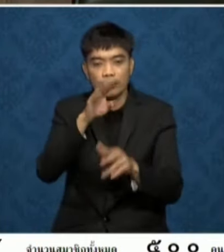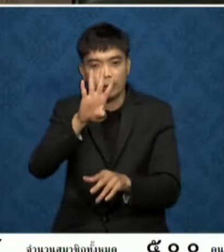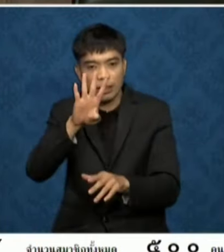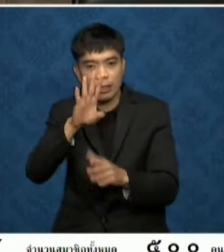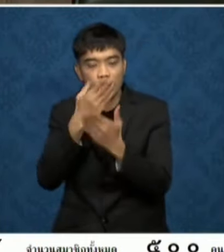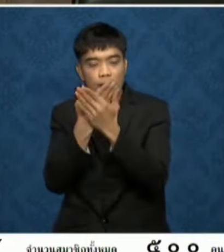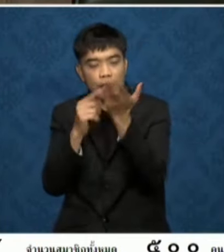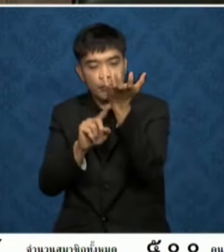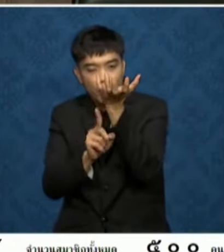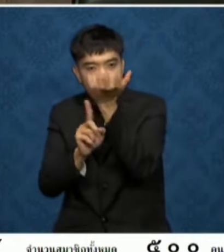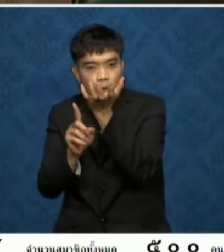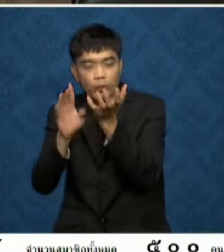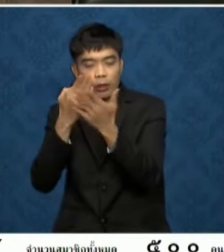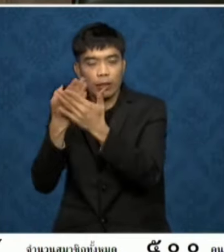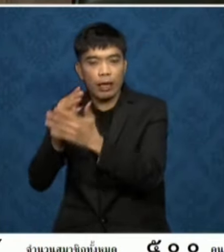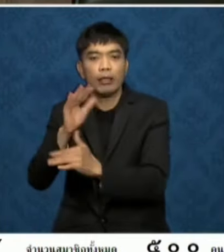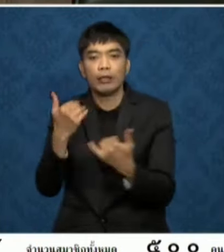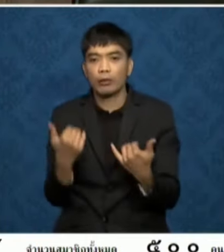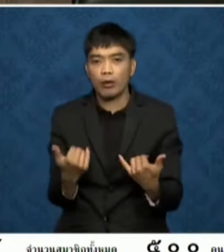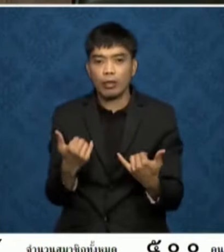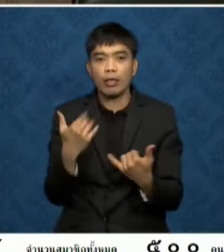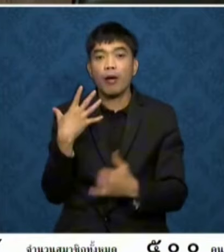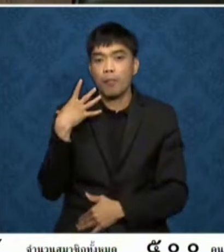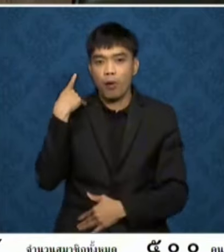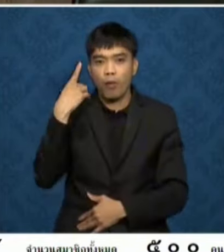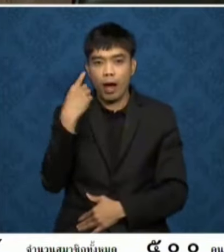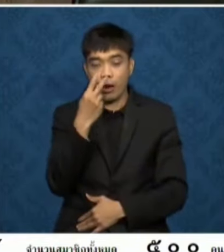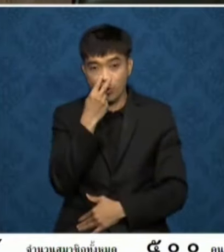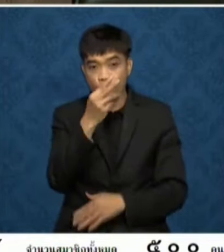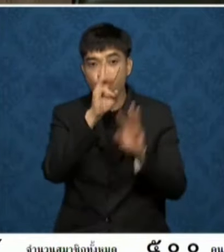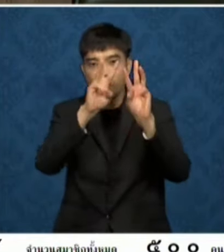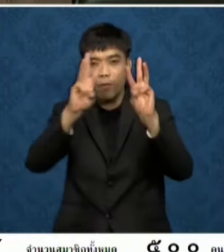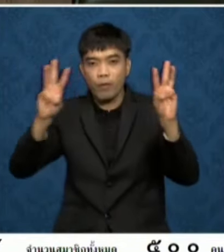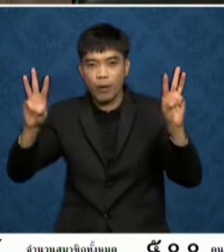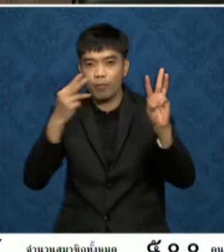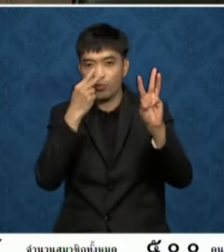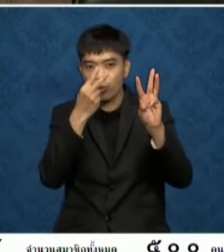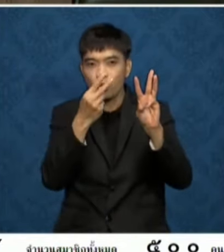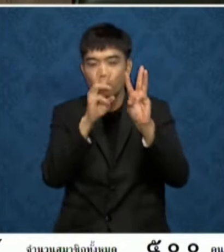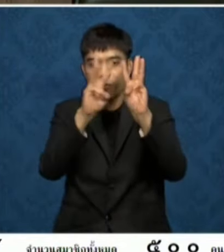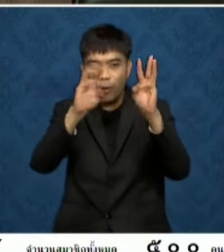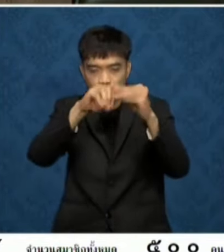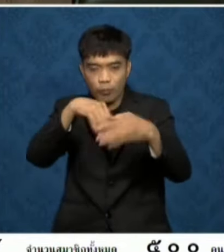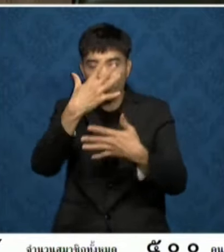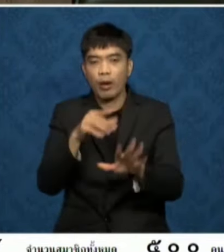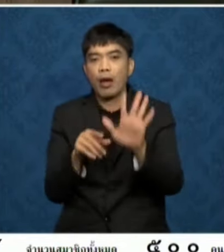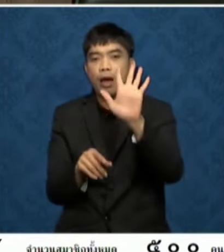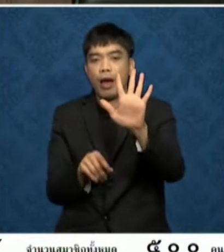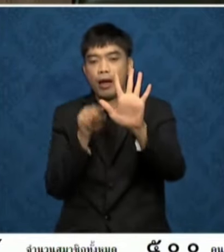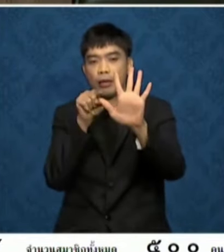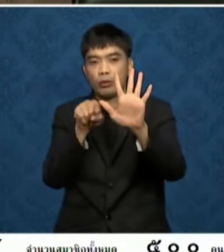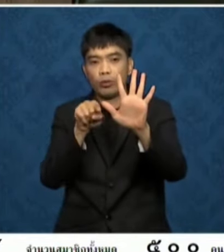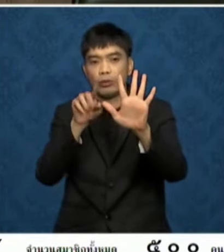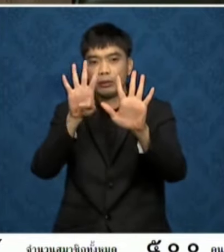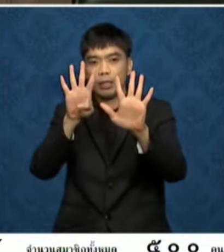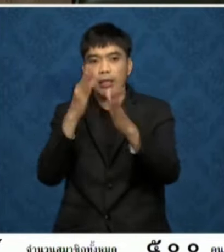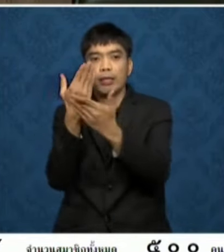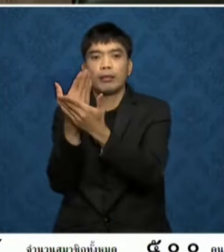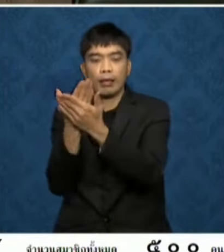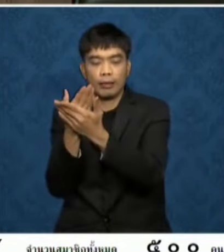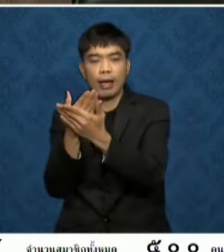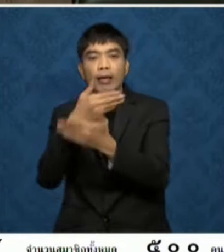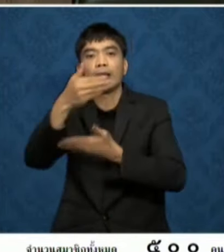เคยผ่านมาแล้วปัจจุบันครับเมื่อวานราคาเมื่อวานดูในเว็บไซต์ได้เลยครับ 5.4 บาทซึ่งท่านประธานเชื่